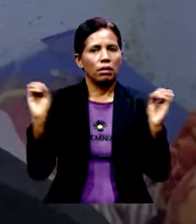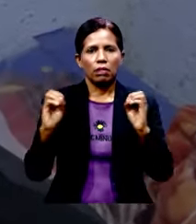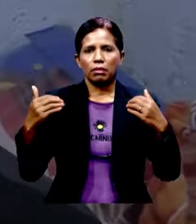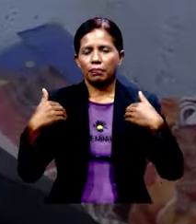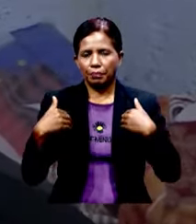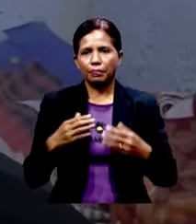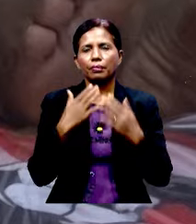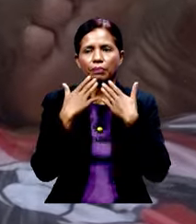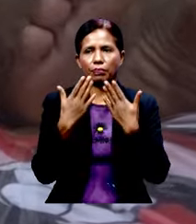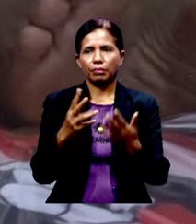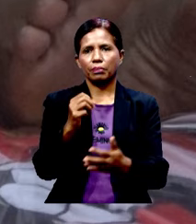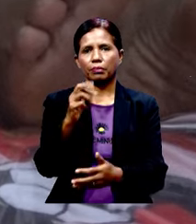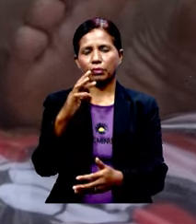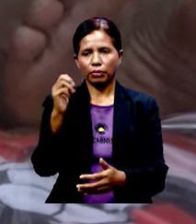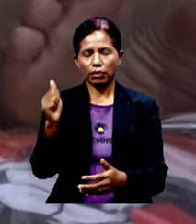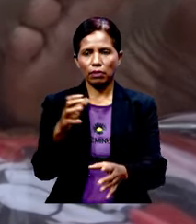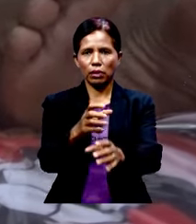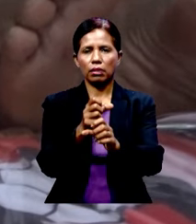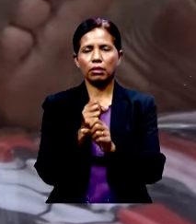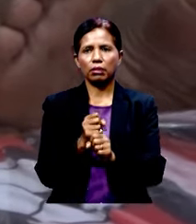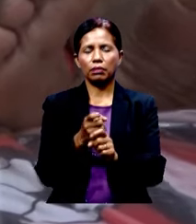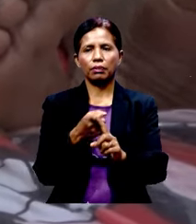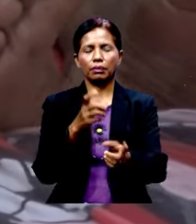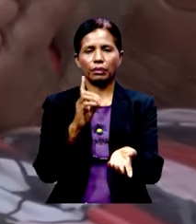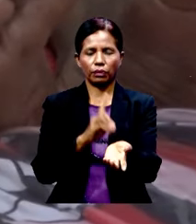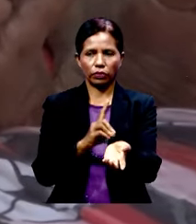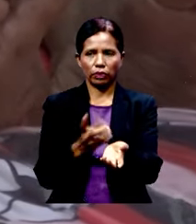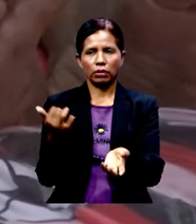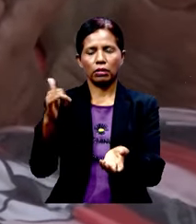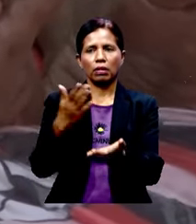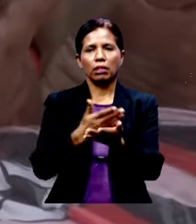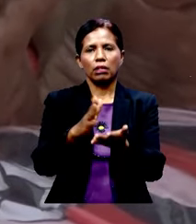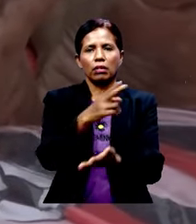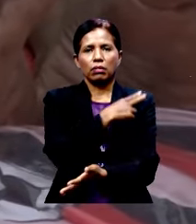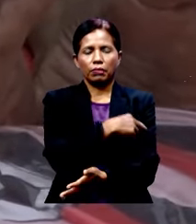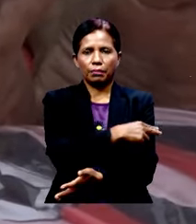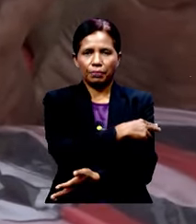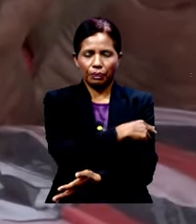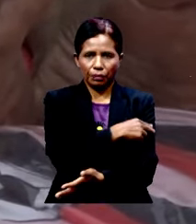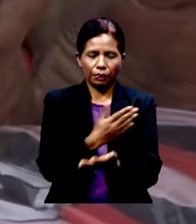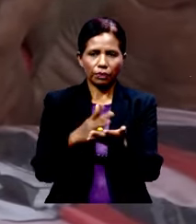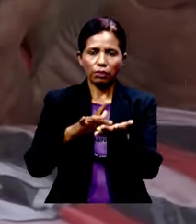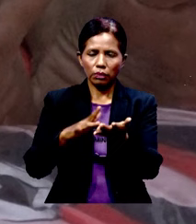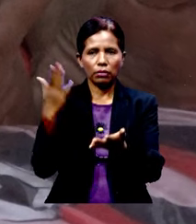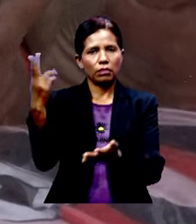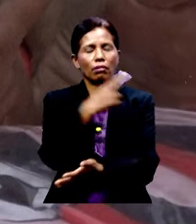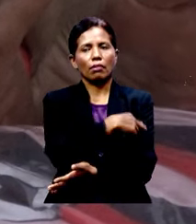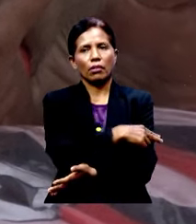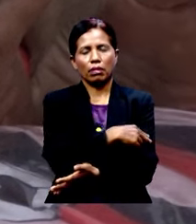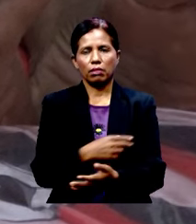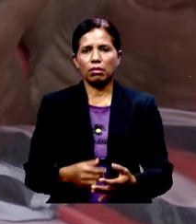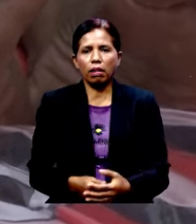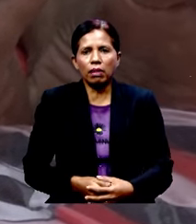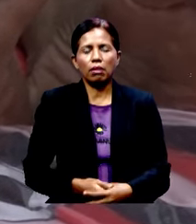ne obrigado Maria Dotel simu receita usi médico sira ou di sosa iha farmácia privada sira.